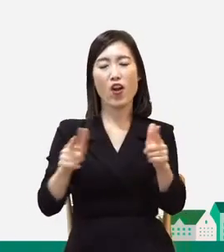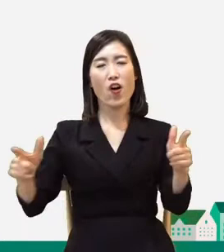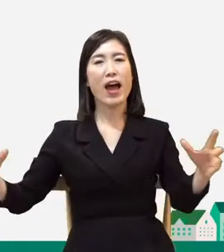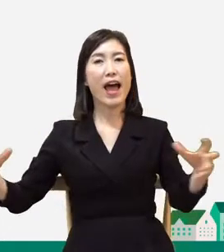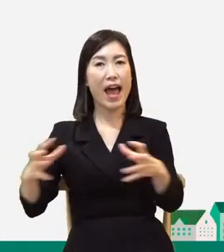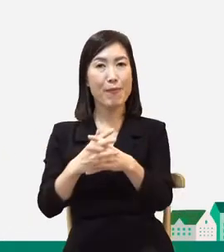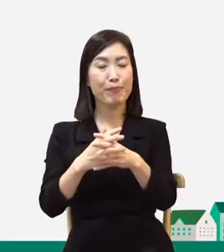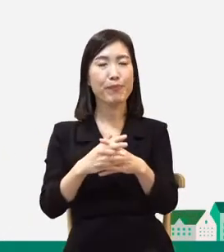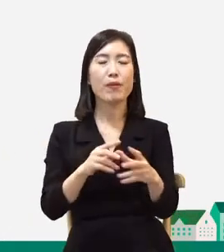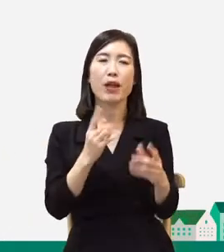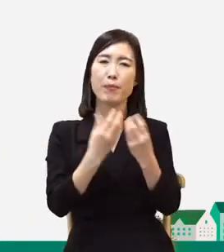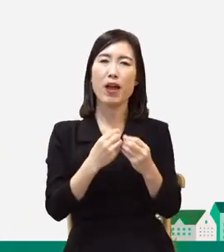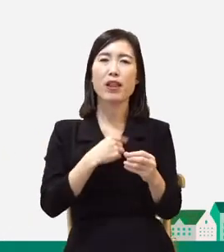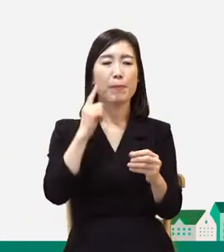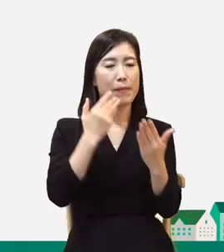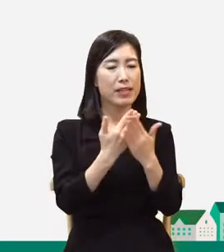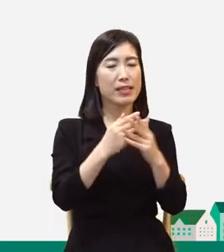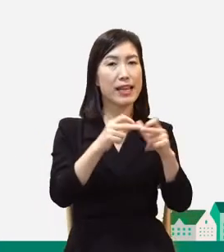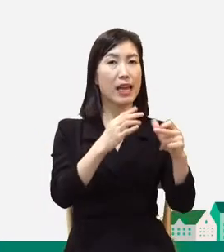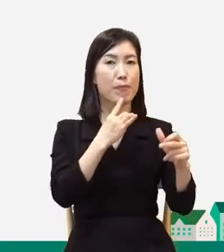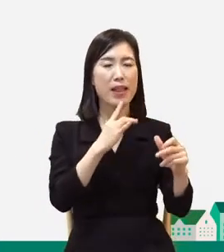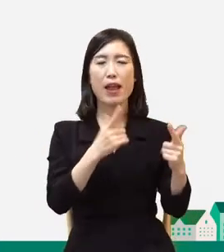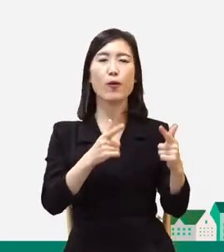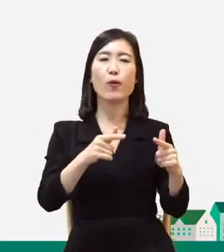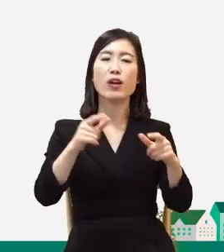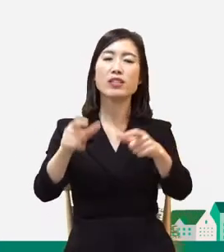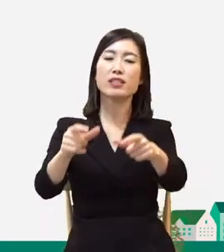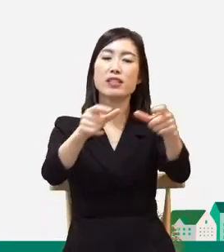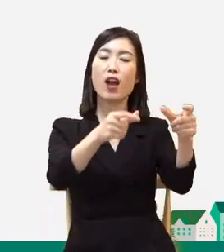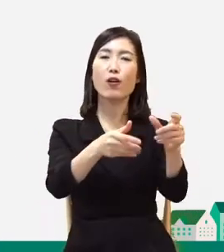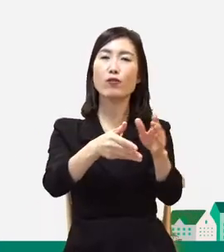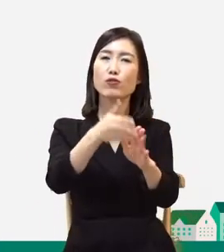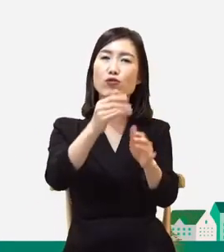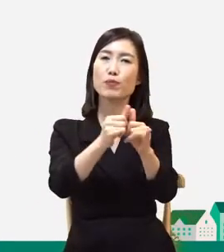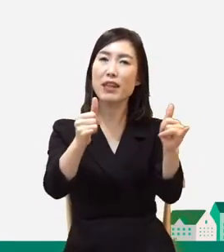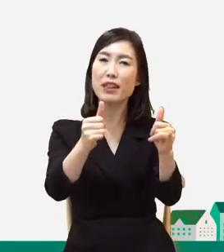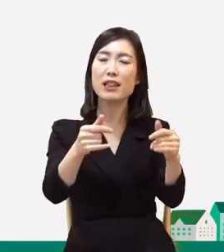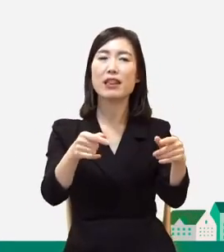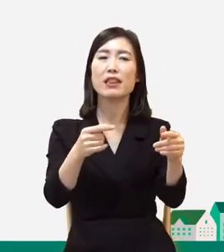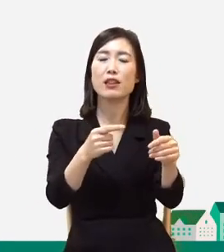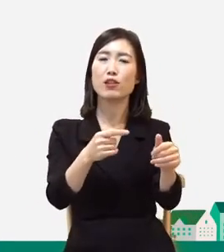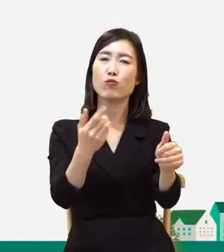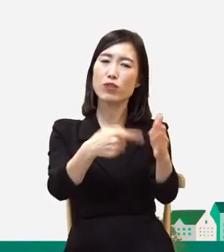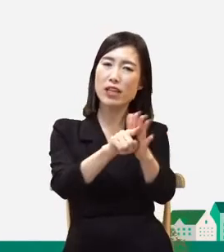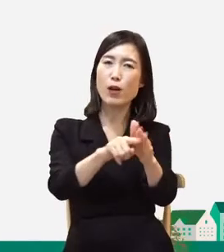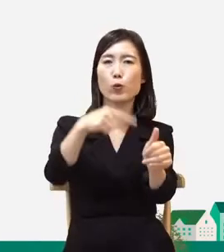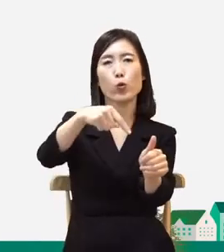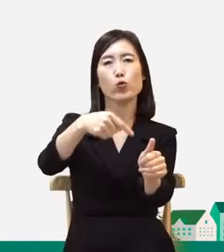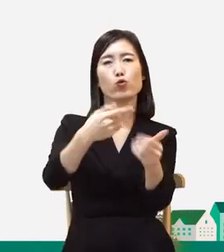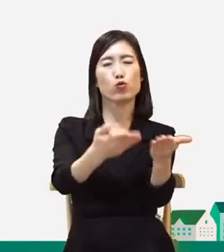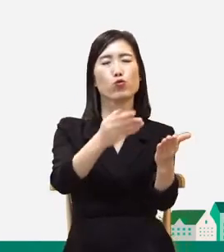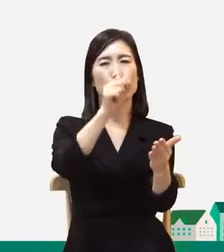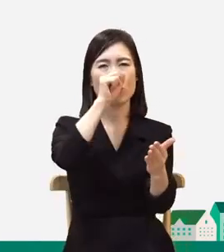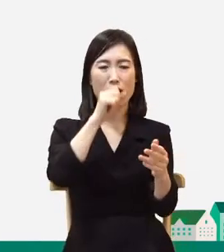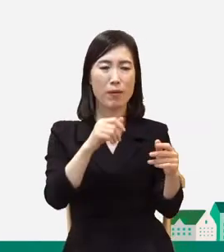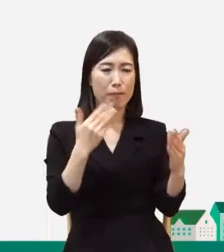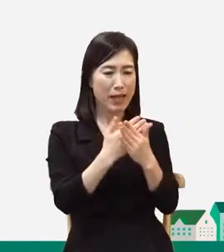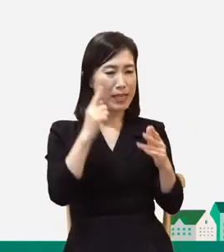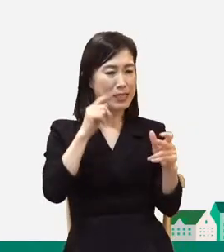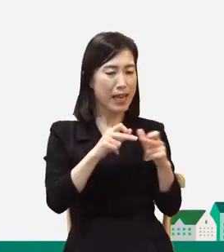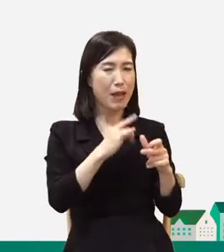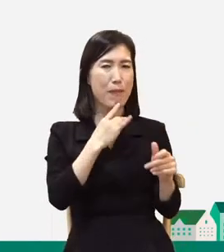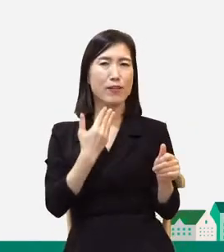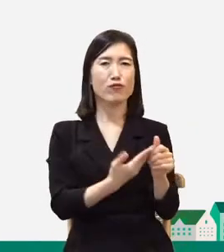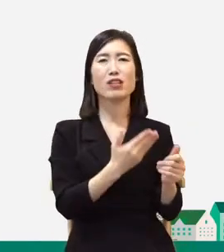데에서는 비대상자 혹은 아예 지역 주민들하고 교류할 거면 그 지역 주민들을 타겟으로 한 교육을 좀 같이 만들어줬으면 좋겠다.